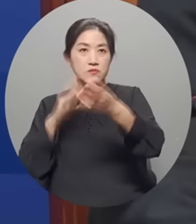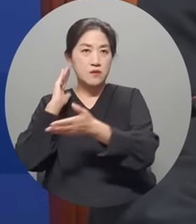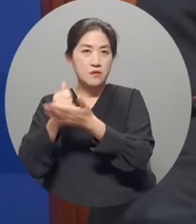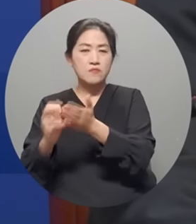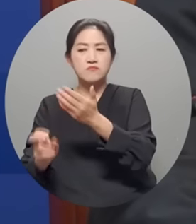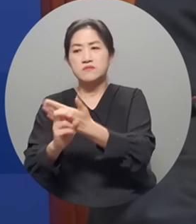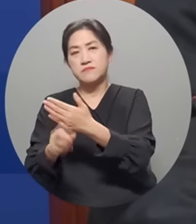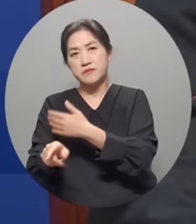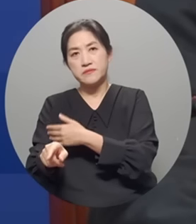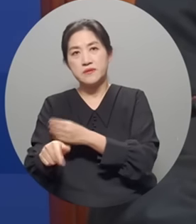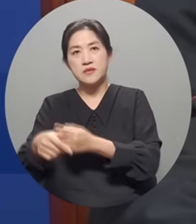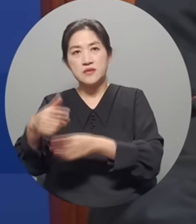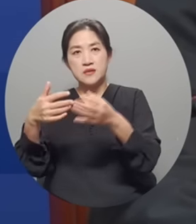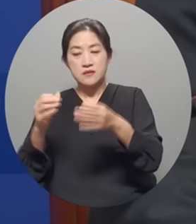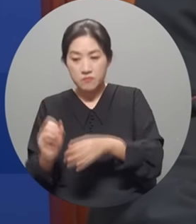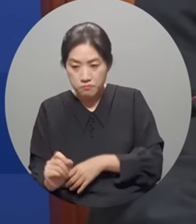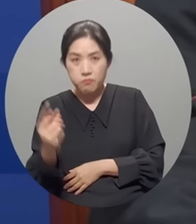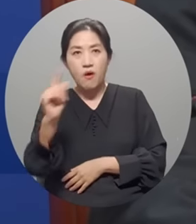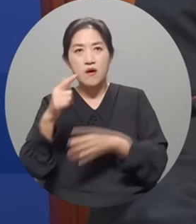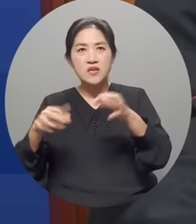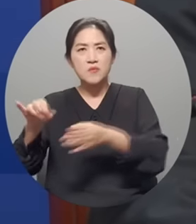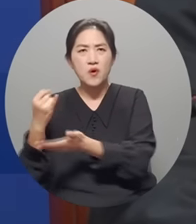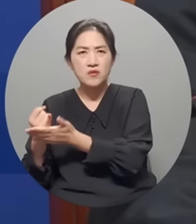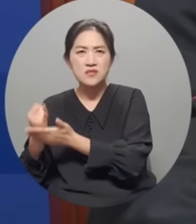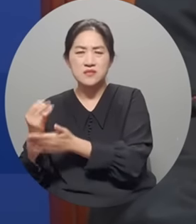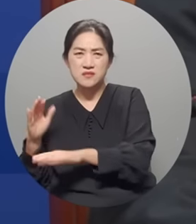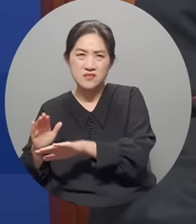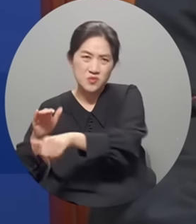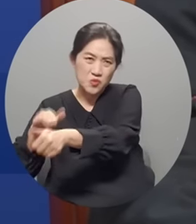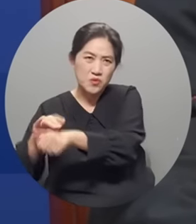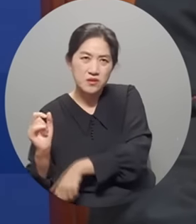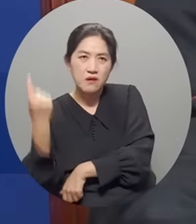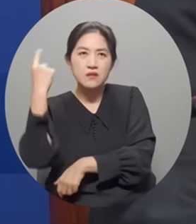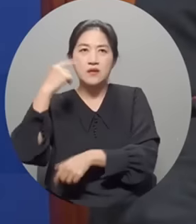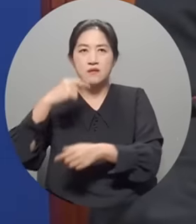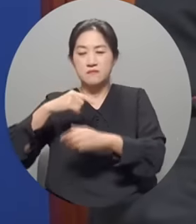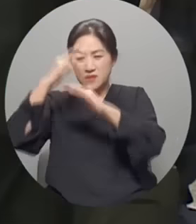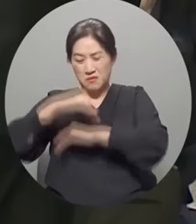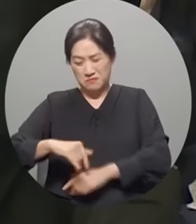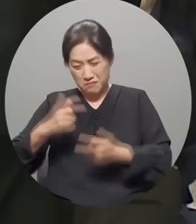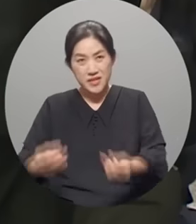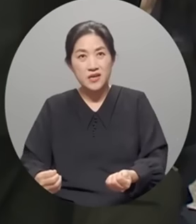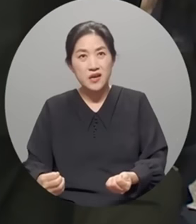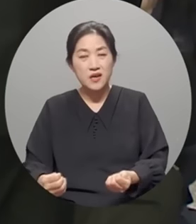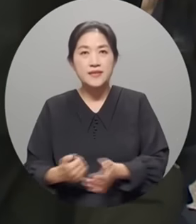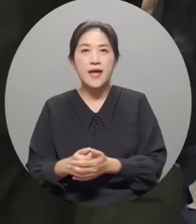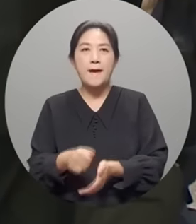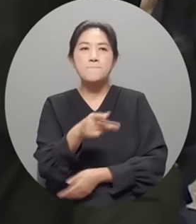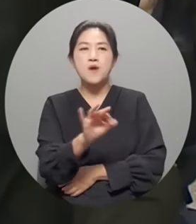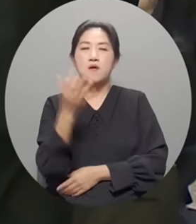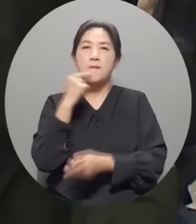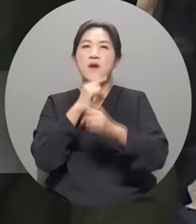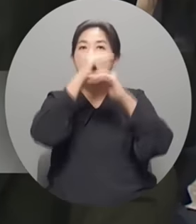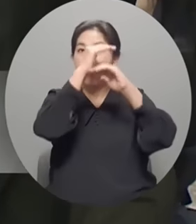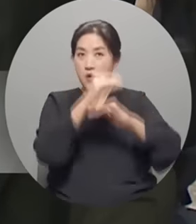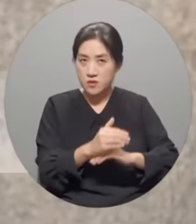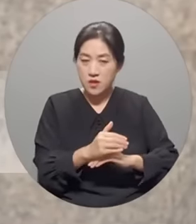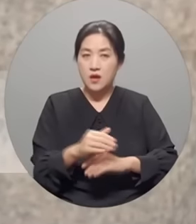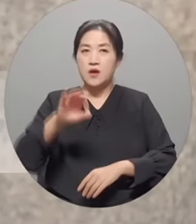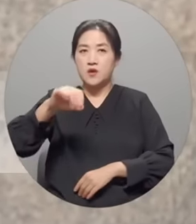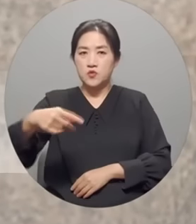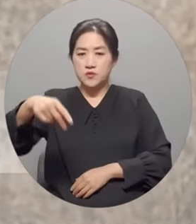불법이 김건희 여사에 의한 거심을 보여주는 내용이 수두룩합니다. 명 씨의 과거 발언에 대해 윤상현